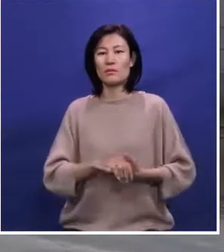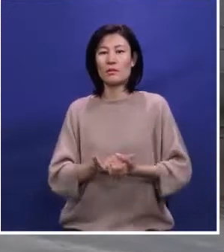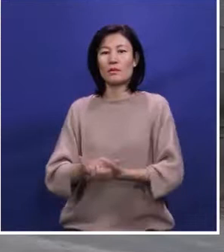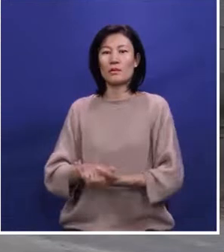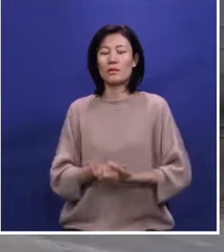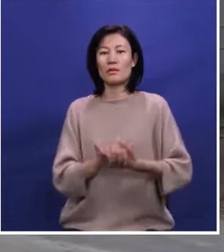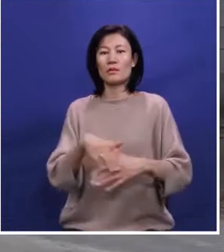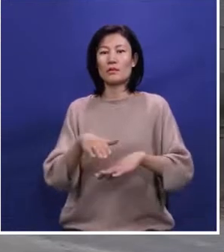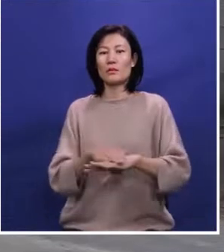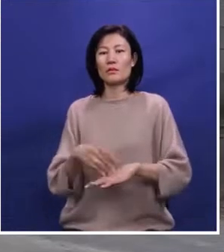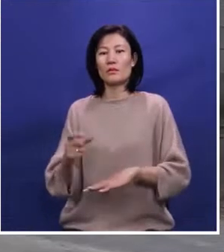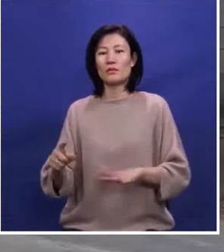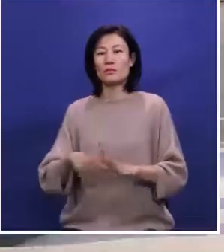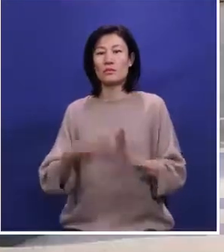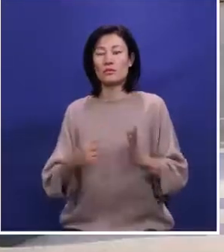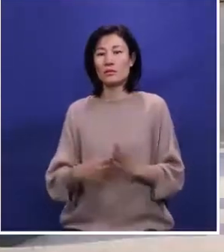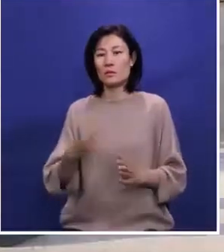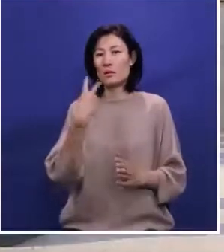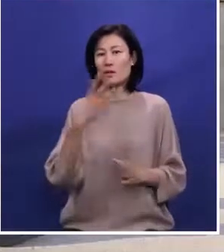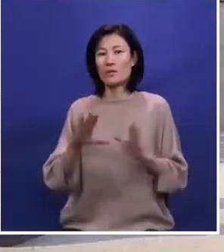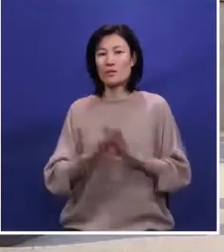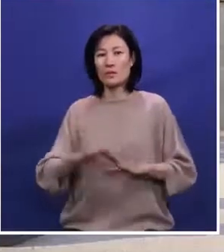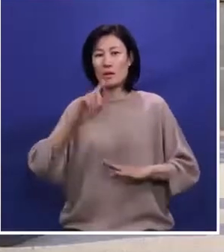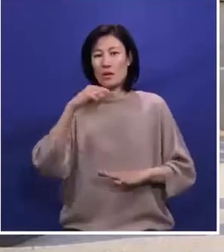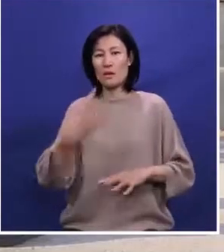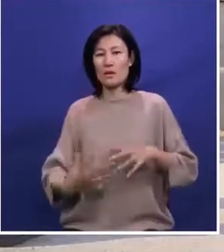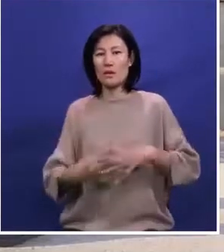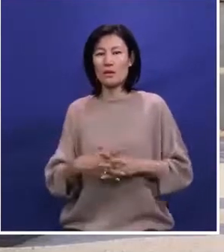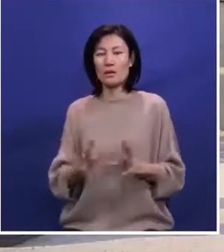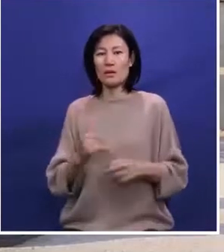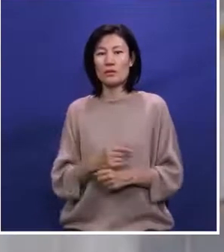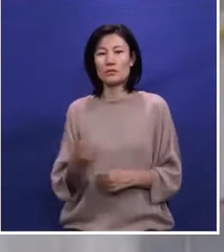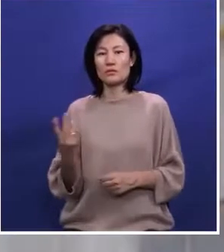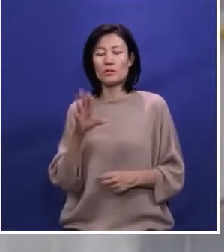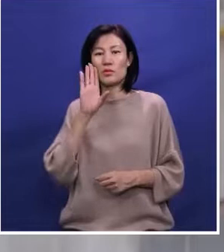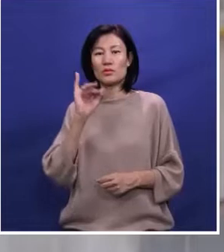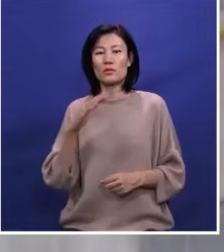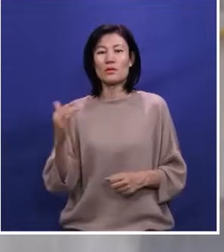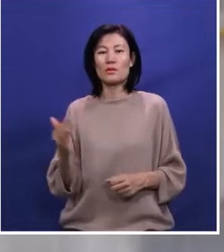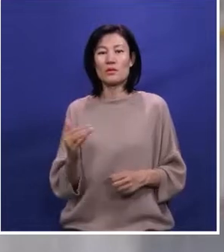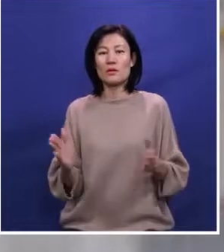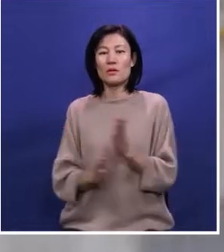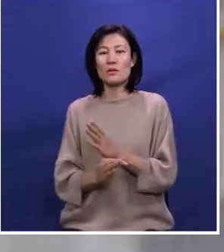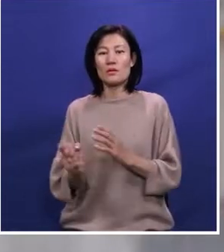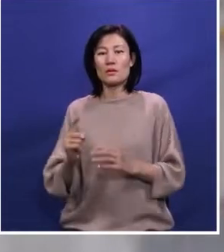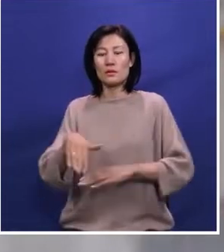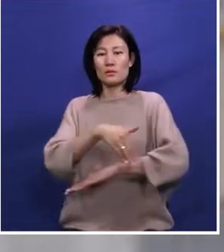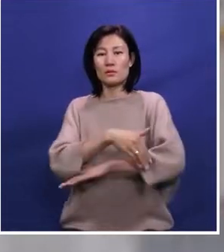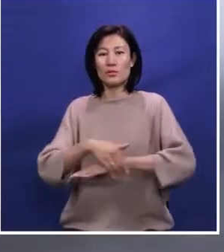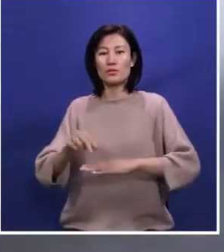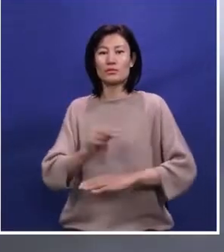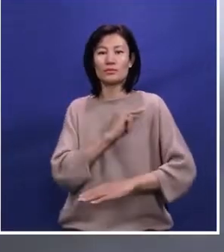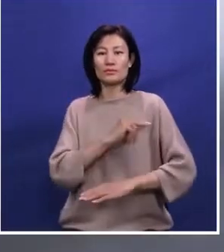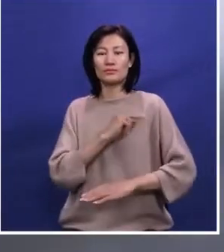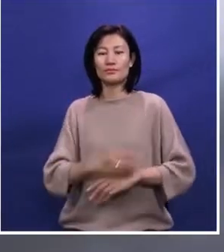округінде тұрғындардың өтініші мен сұранысы қараусыз қалмайды дейді ауыл әкімі. Халыққа қажетті ауыз су, табиғи газ, көшелерді асфальттеу жұмыстары